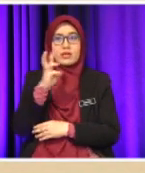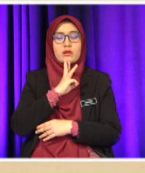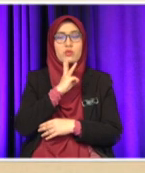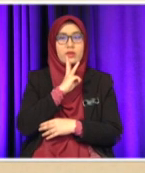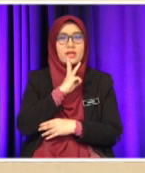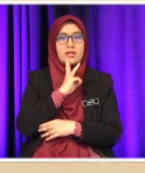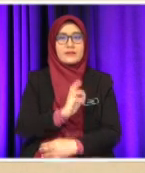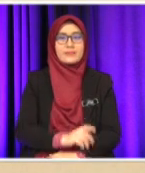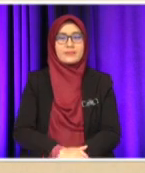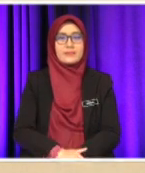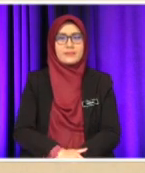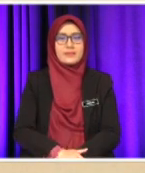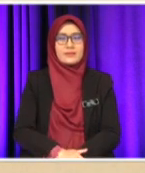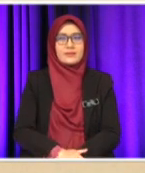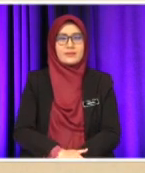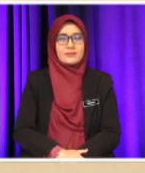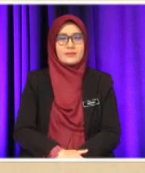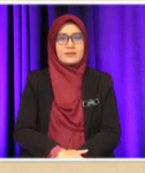penanaman tumbuhan